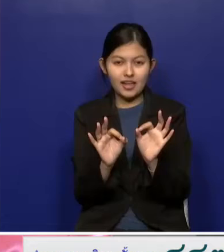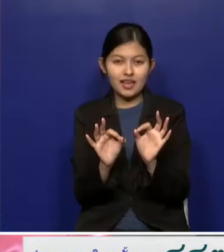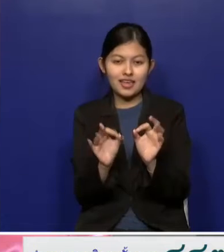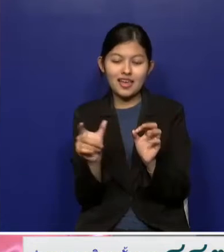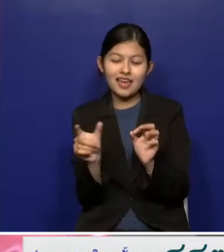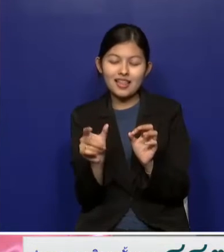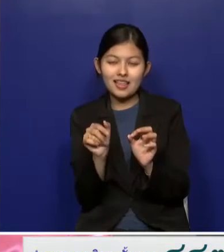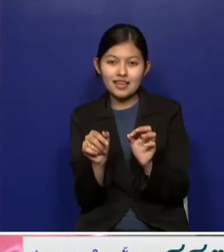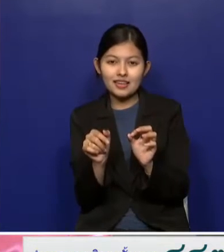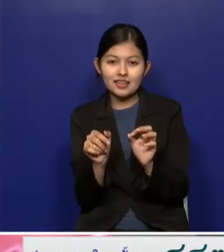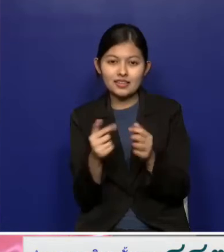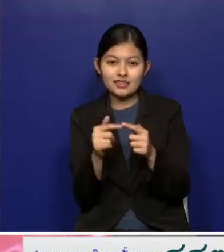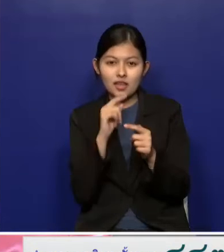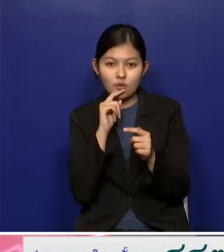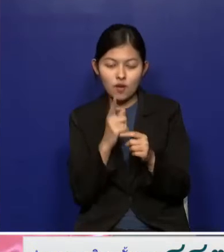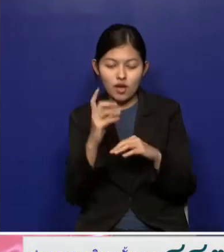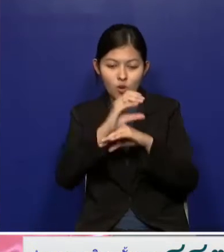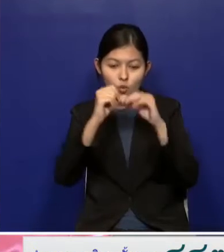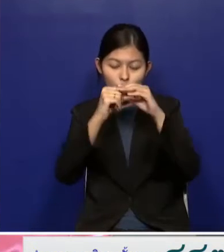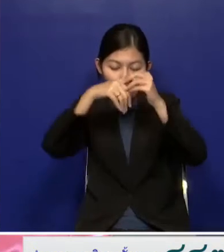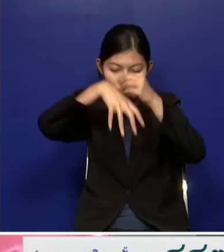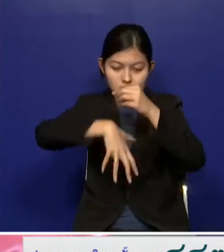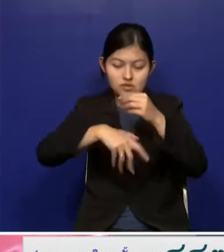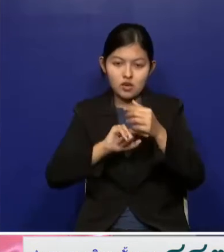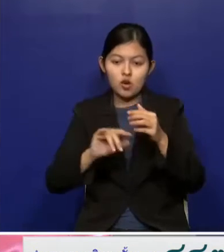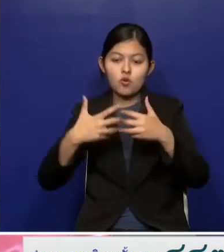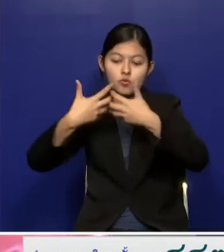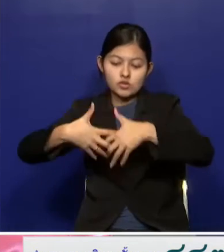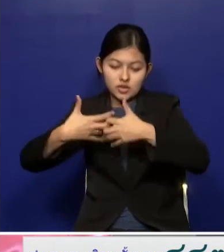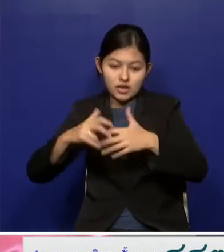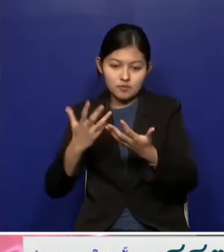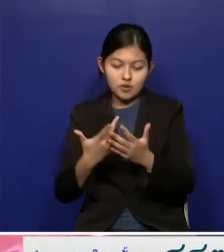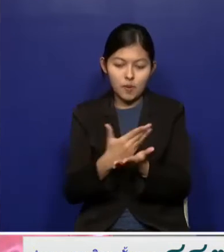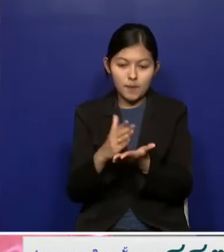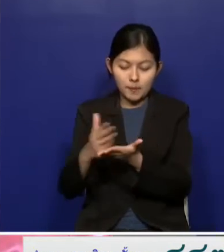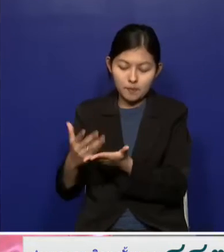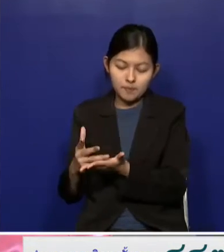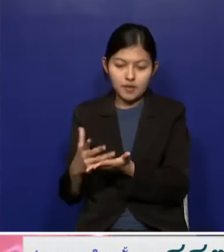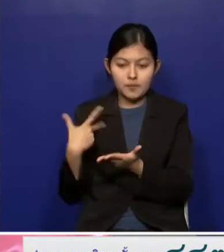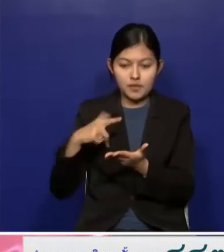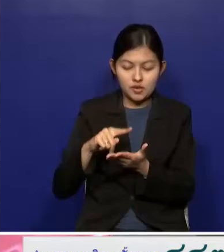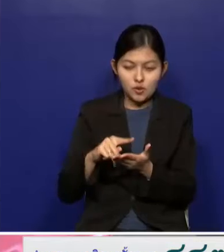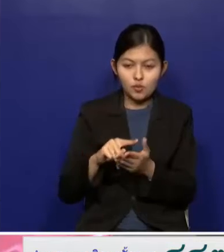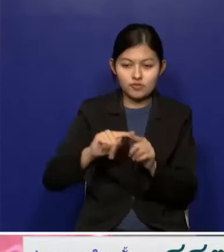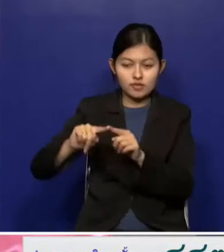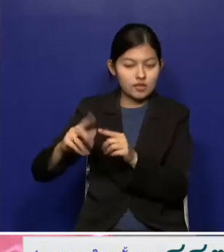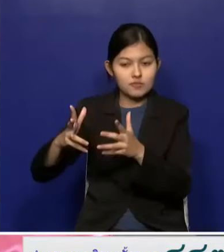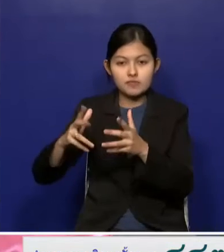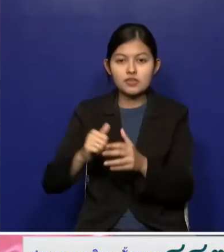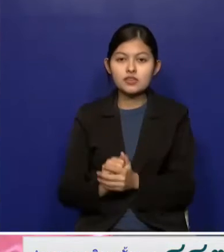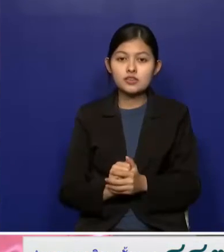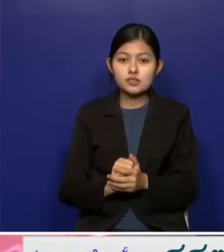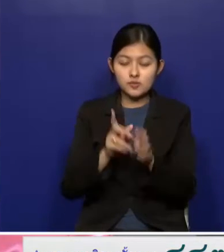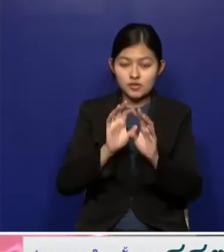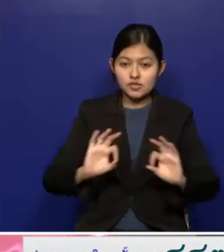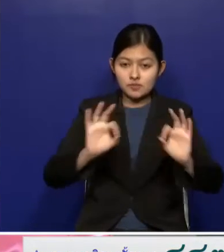การปโงสรางของอสา McConnellและระบบแ่งปญเปนปโยชน์ในปัจุบนใต่อย่างใดส่วนสาร